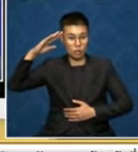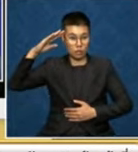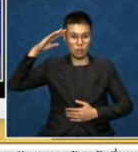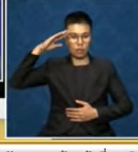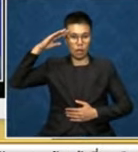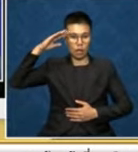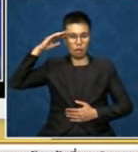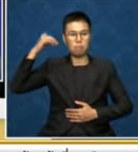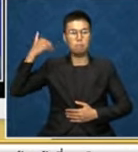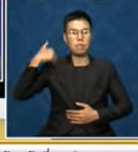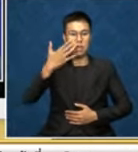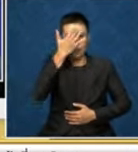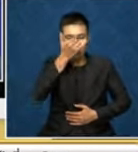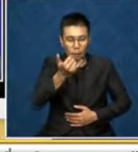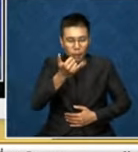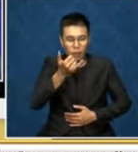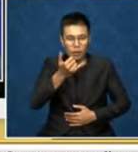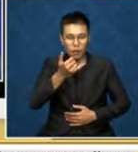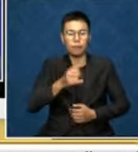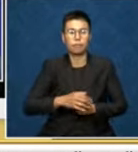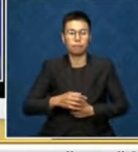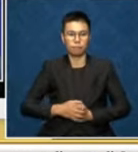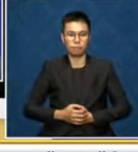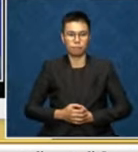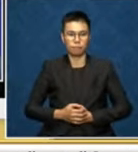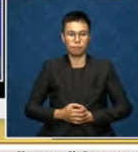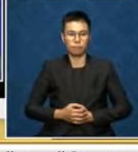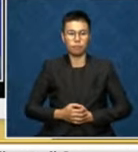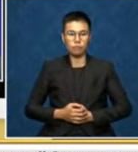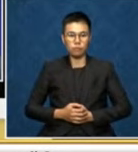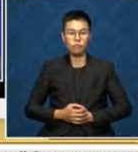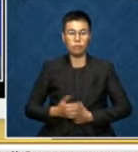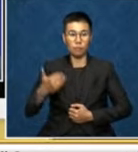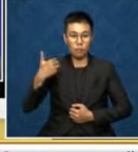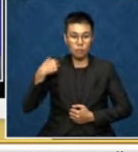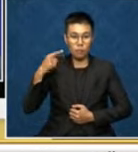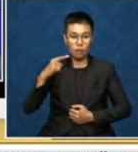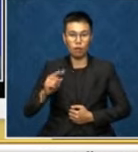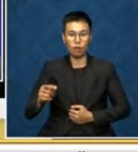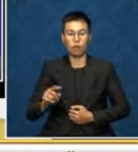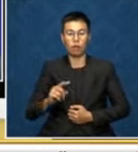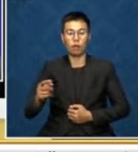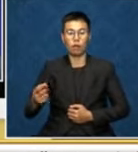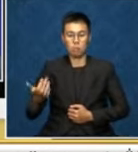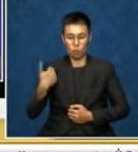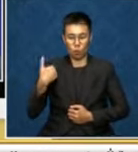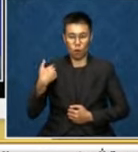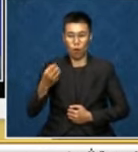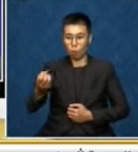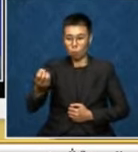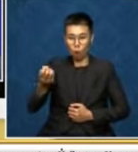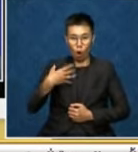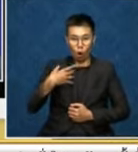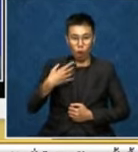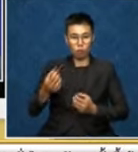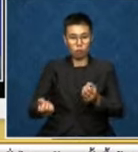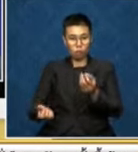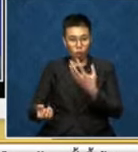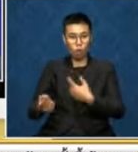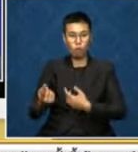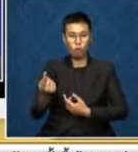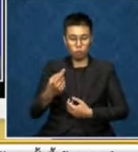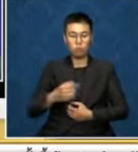ไว้ทำไมประการที่สองครับได้รับการร้องเรียนจากพี่น้